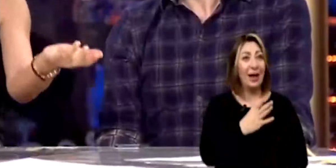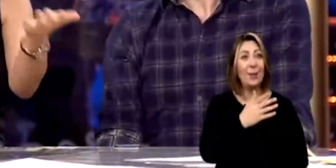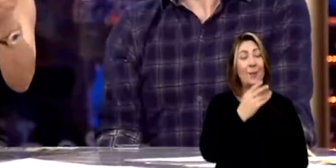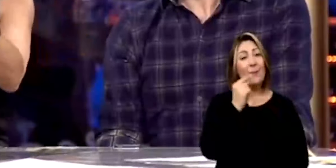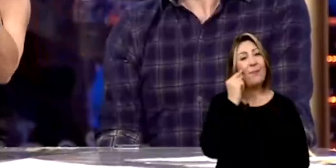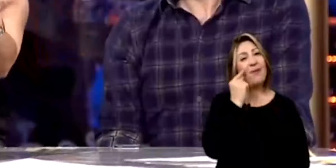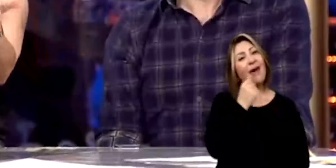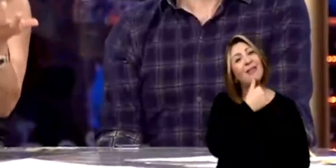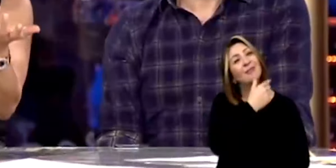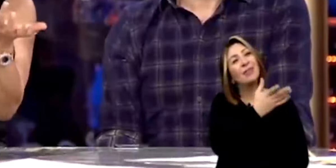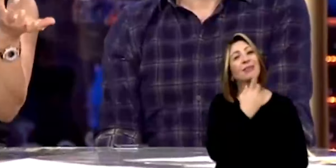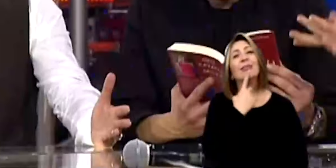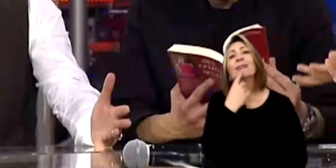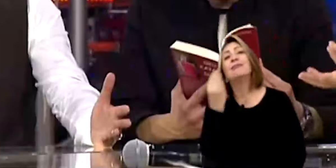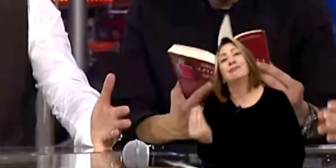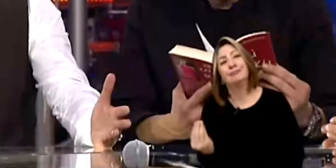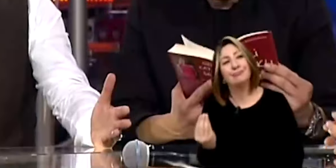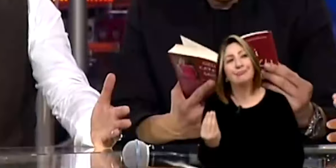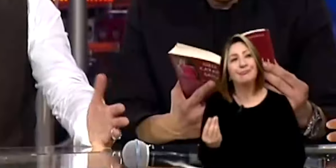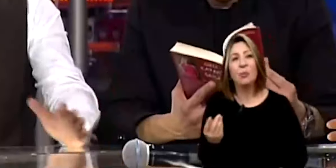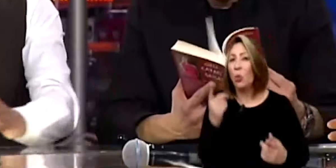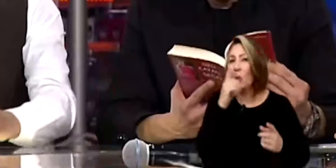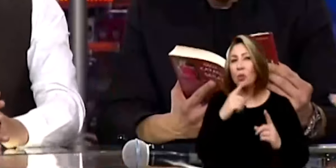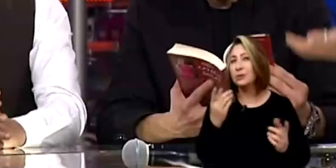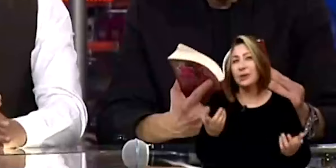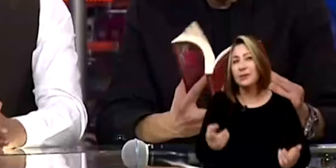Beyefendi de ona getirdim. Aynen dile getirdi. Yani o yüzden